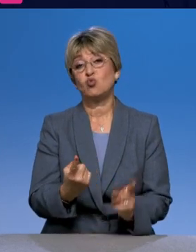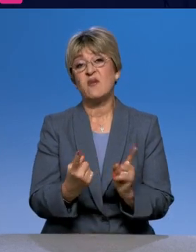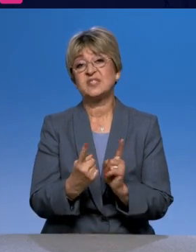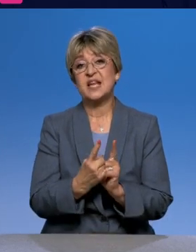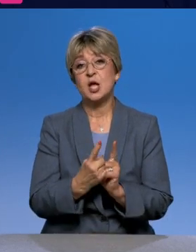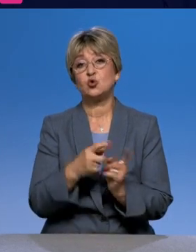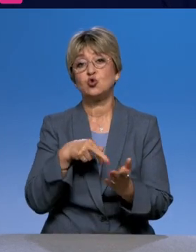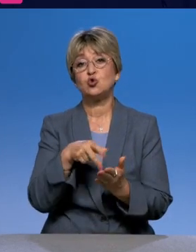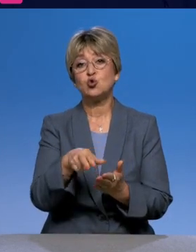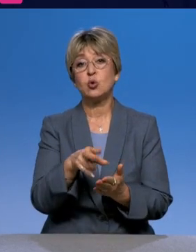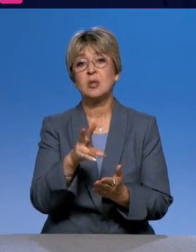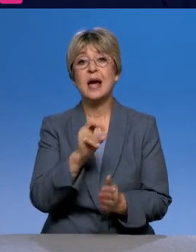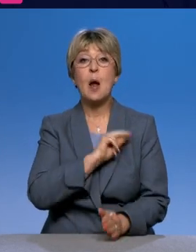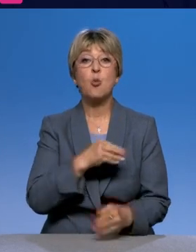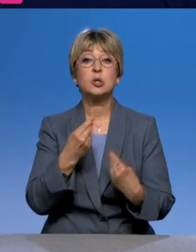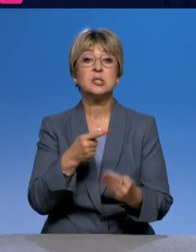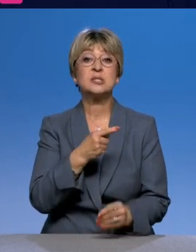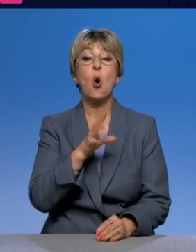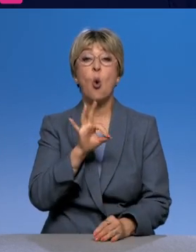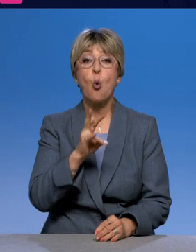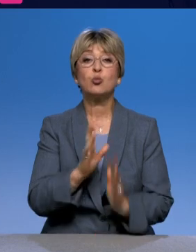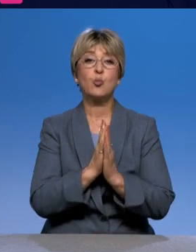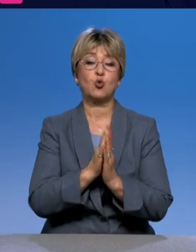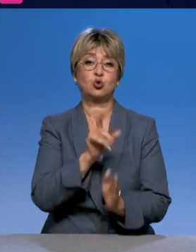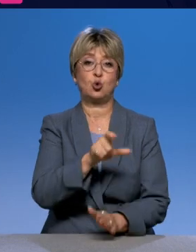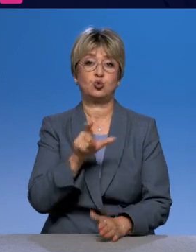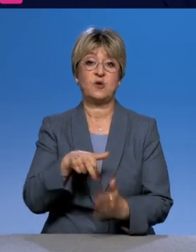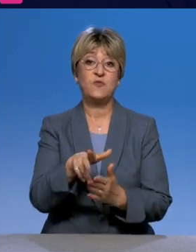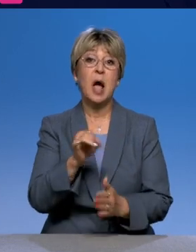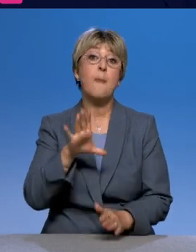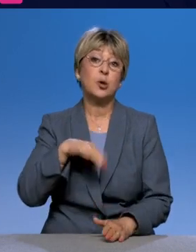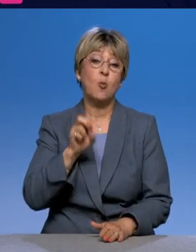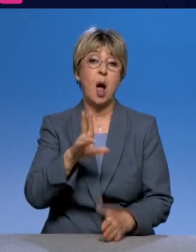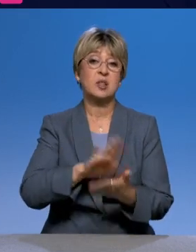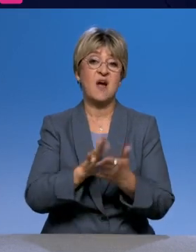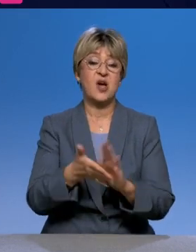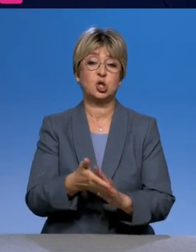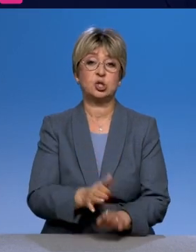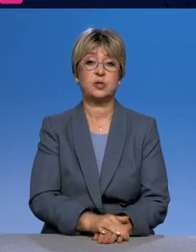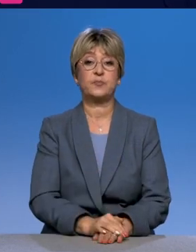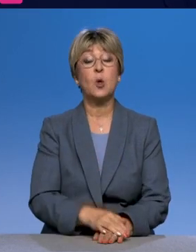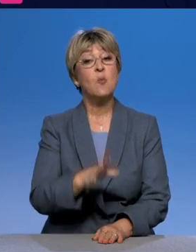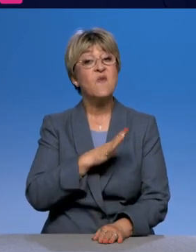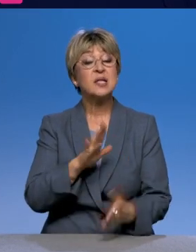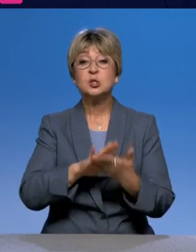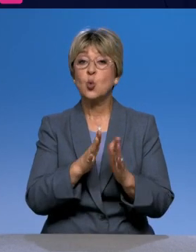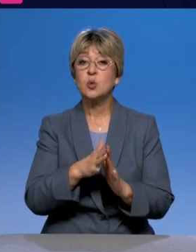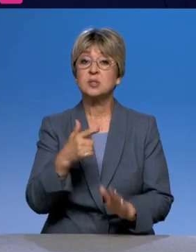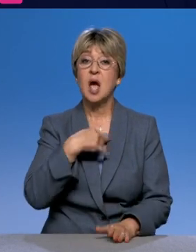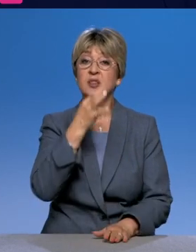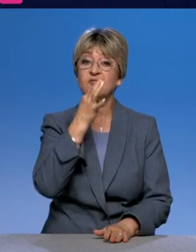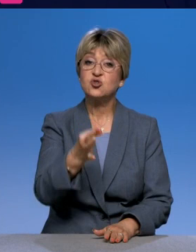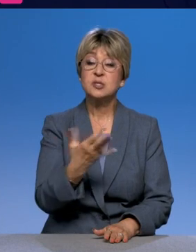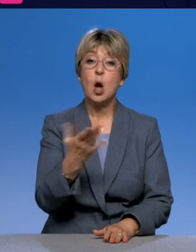очередь работодатель. Он просит людей выйти. И тут уже как договоришься. Но ведь иногда бывает ситуация, например, ты отвечаешь за какой-то определенный